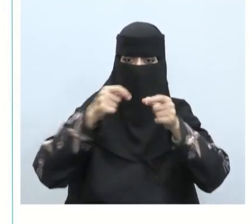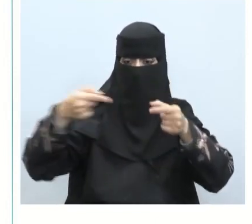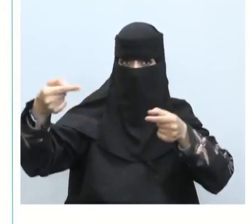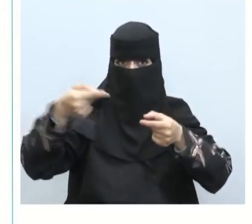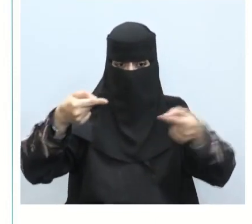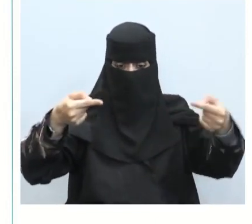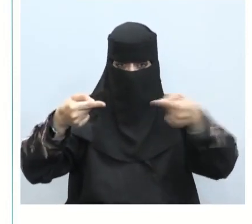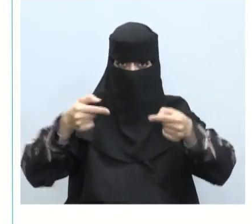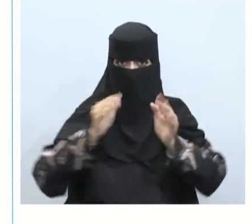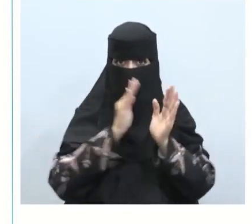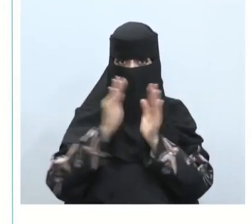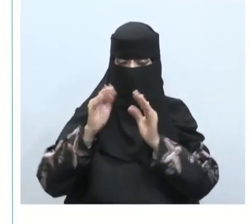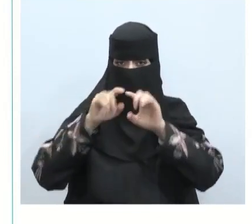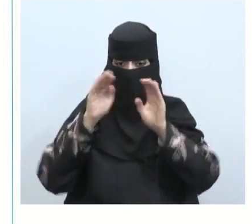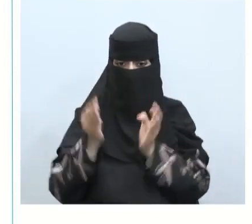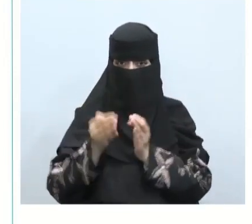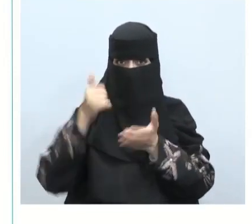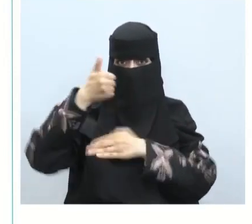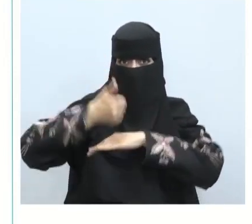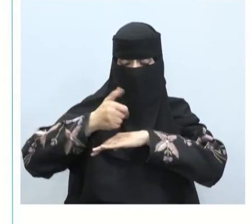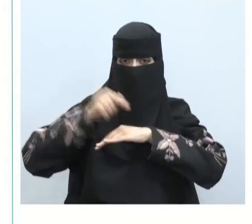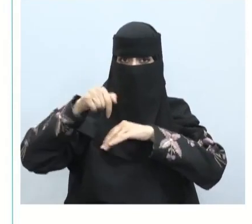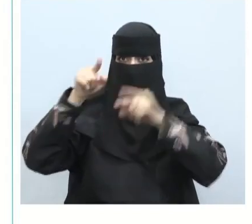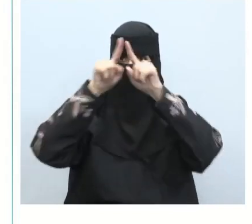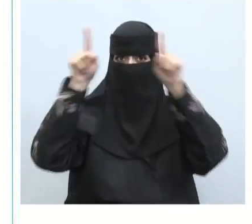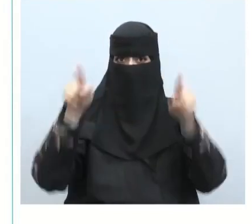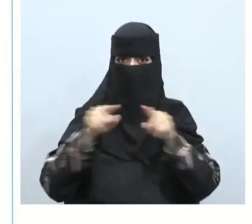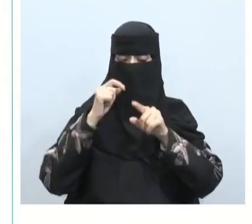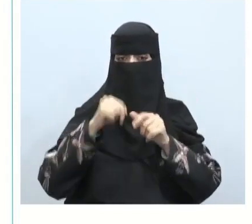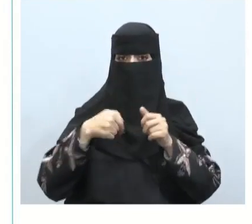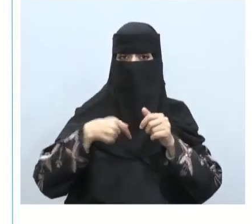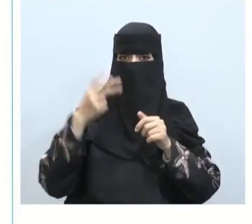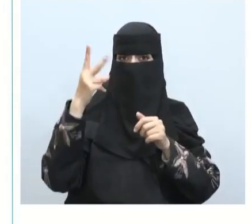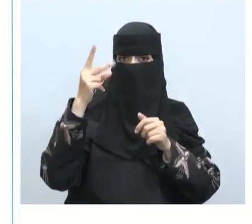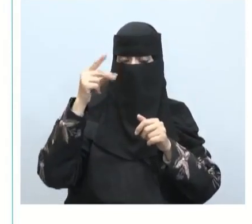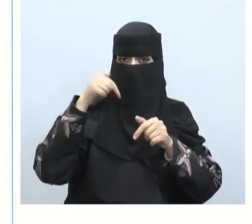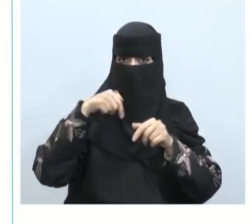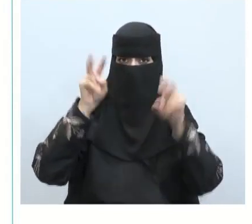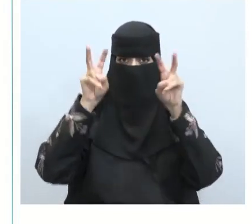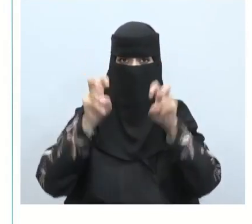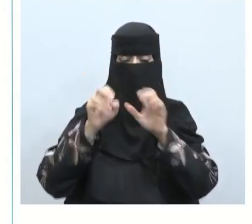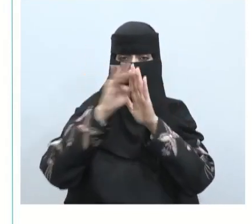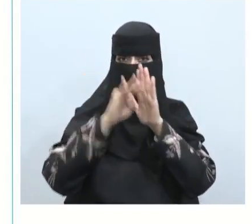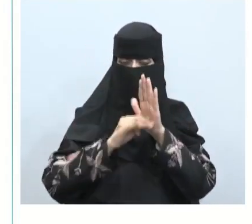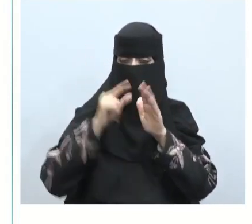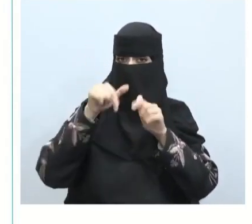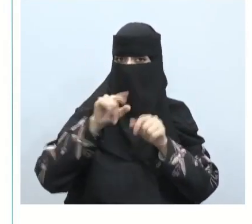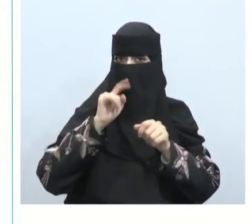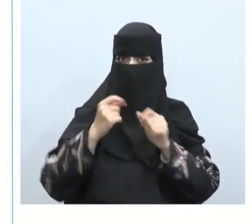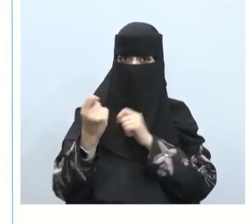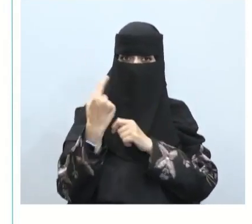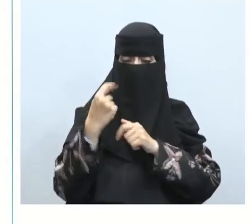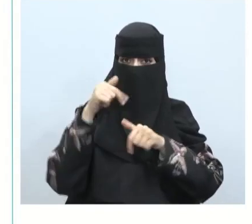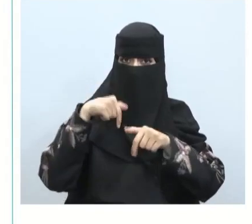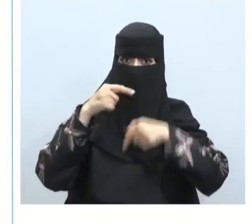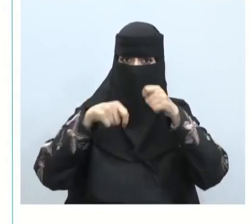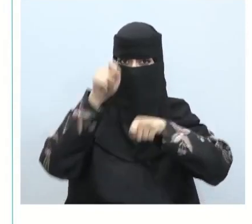بين الوحده الرئيسه والشاشه اما الحل الثاني اوقف البرنامج الذي لا يستجيب